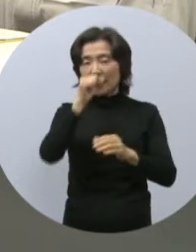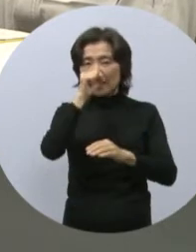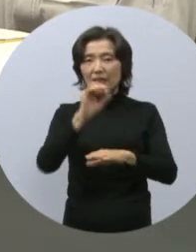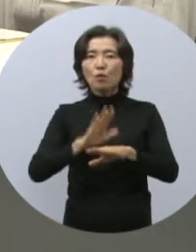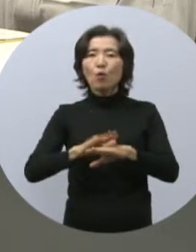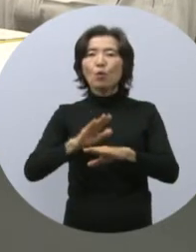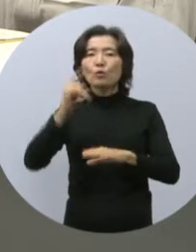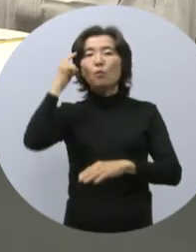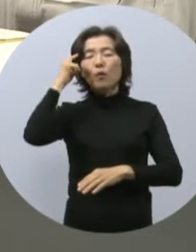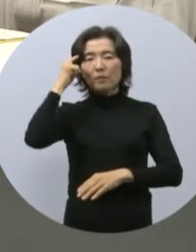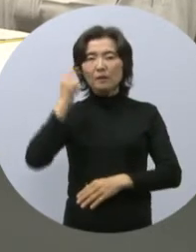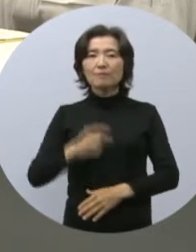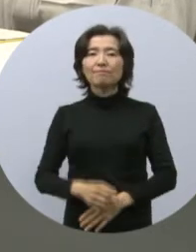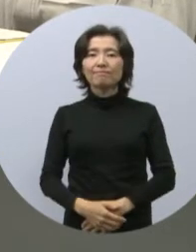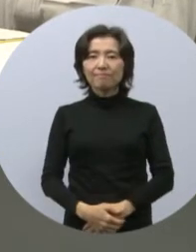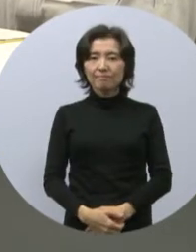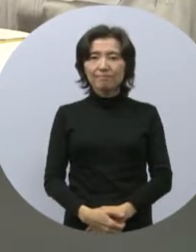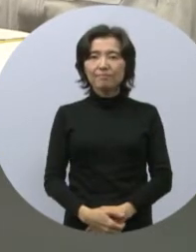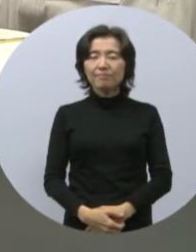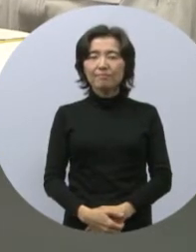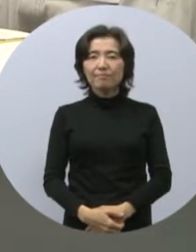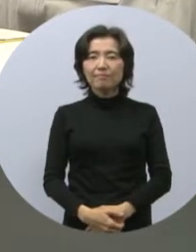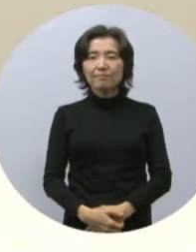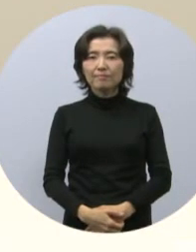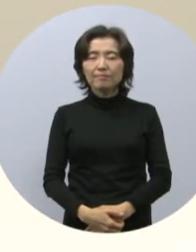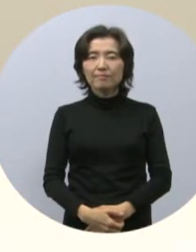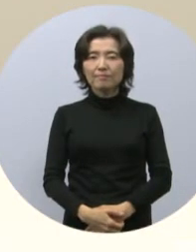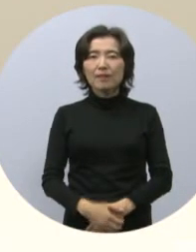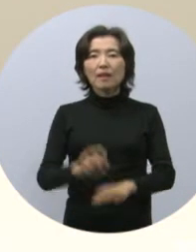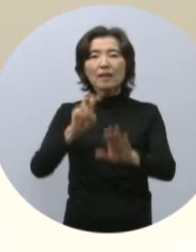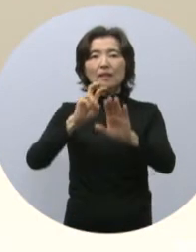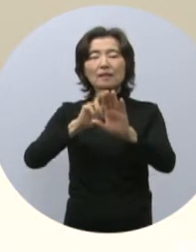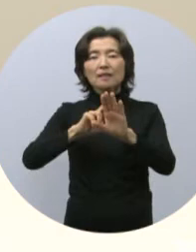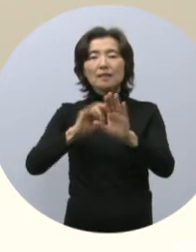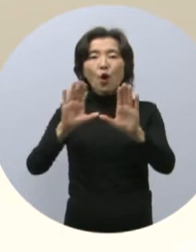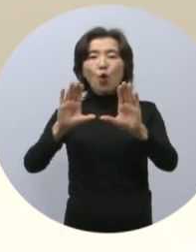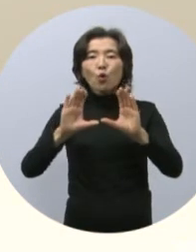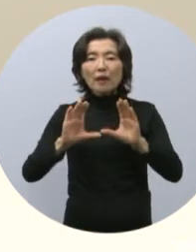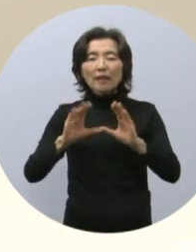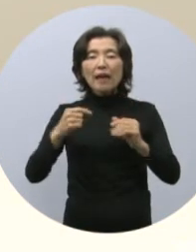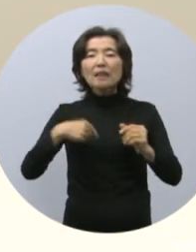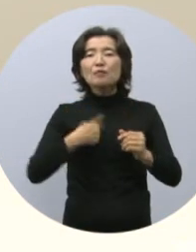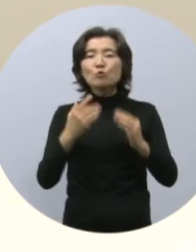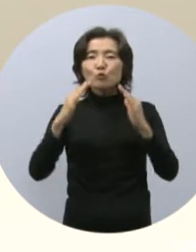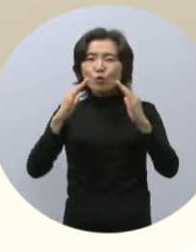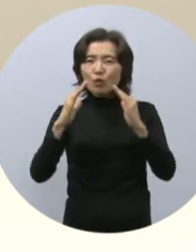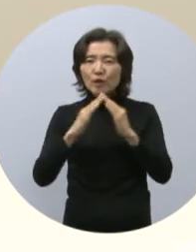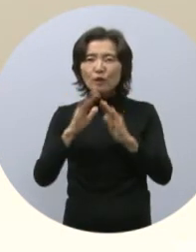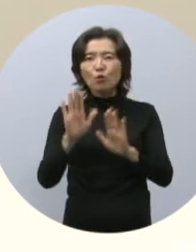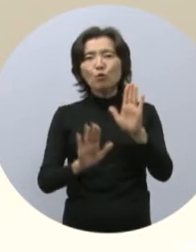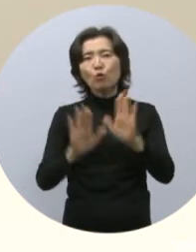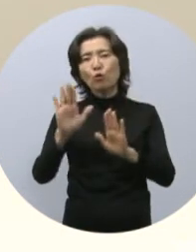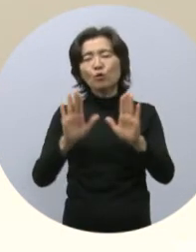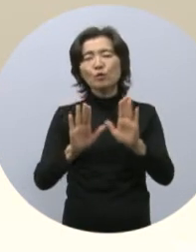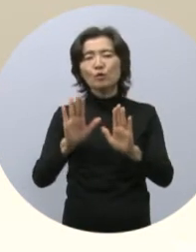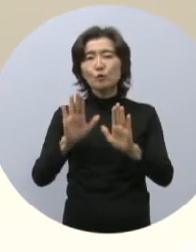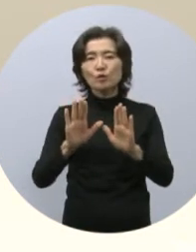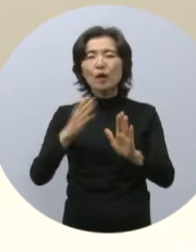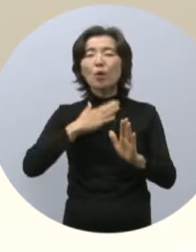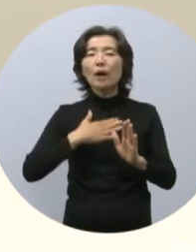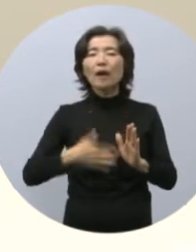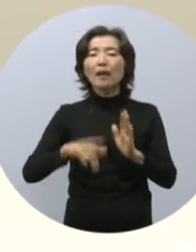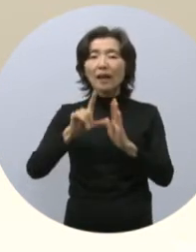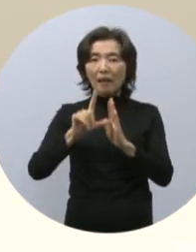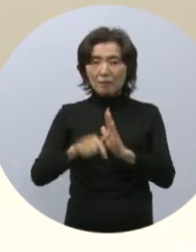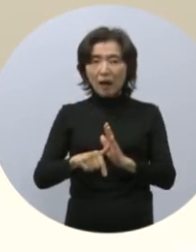ぜひこれをお勧めしたいと思います。で、診断をして自分の家がどういう状態になるか早く知れば知るほ